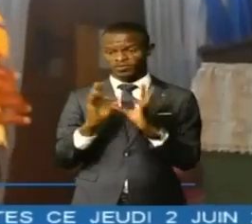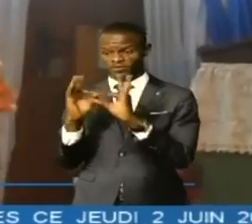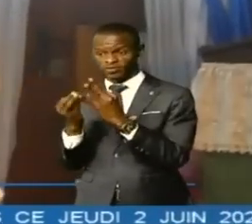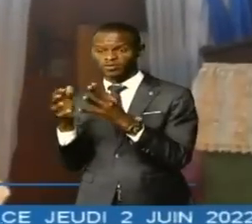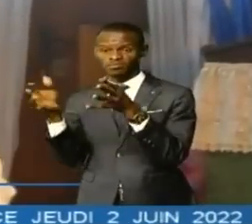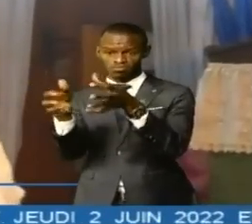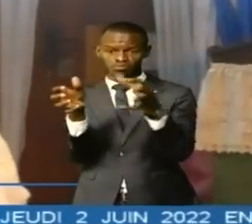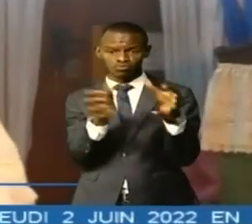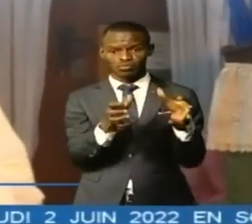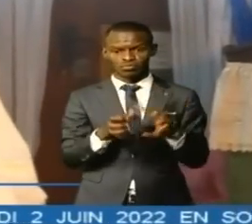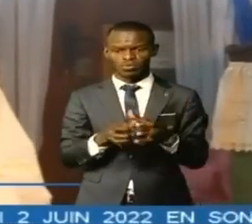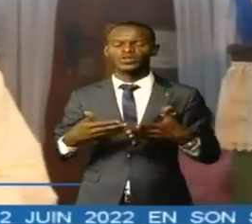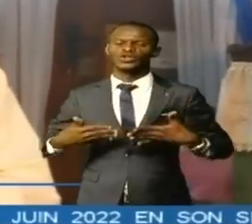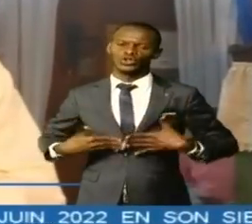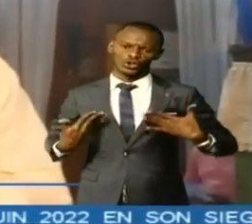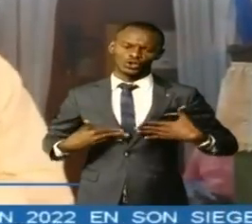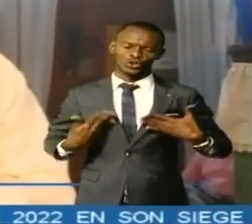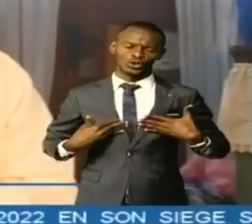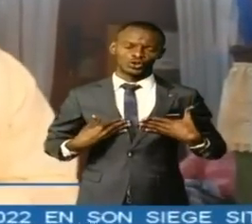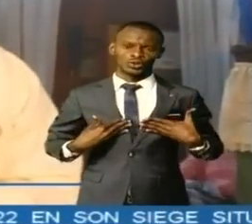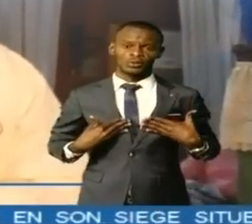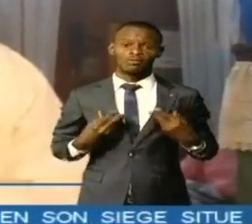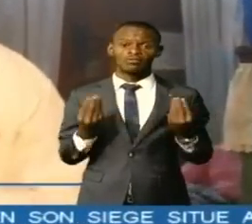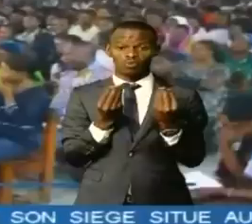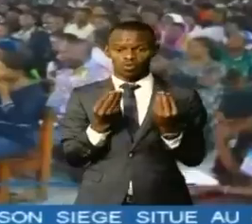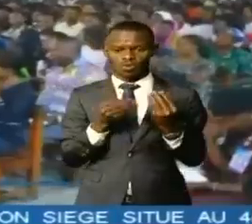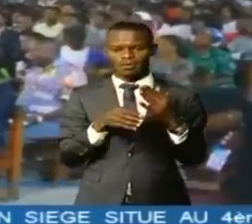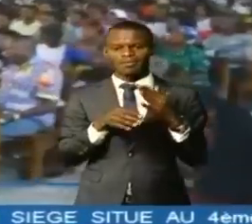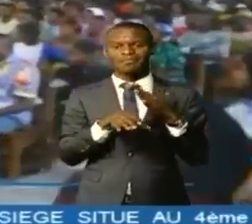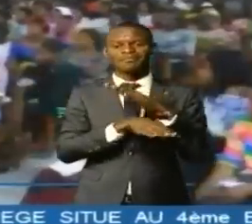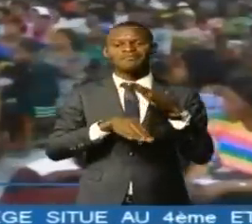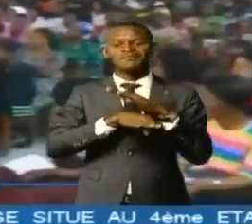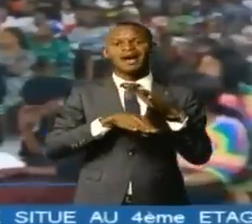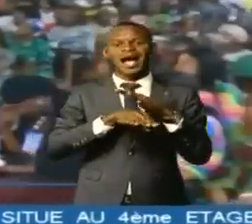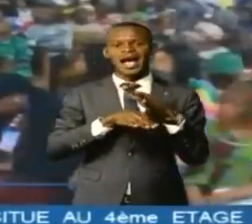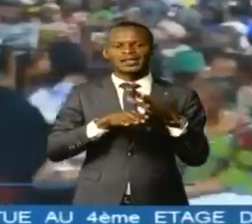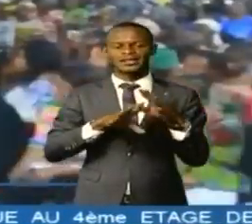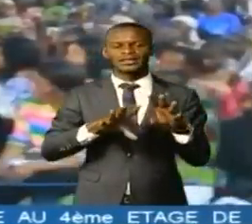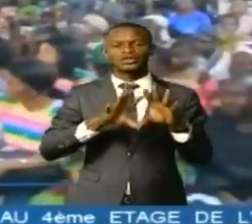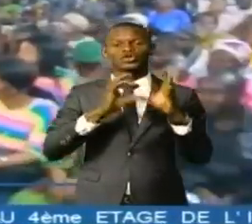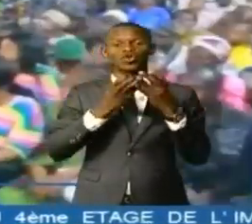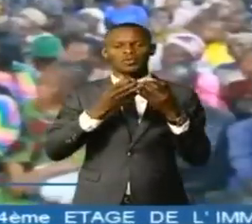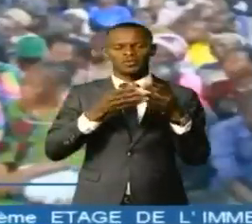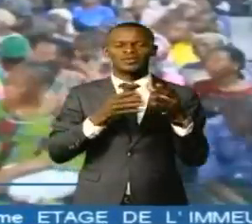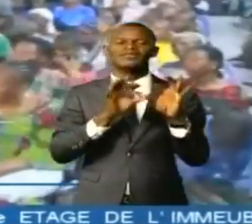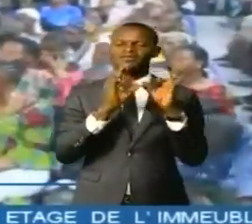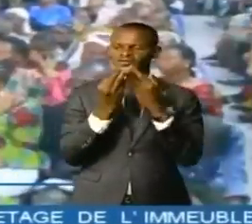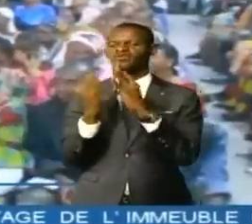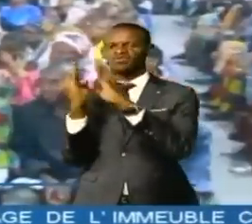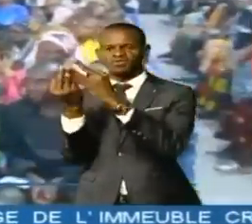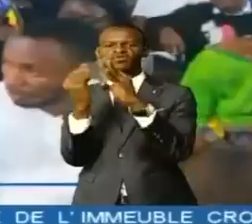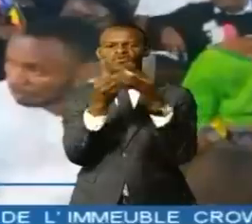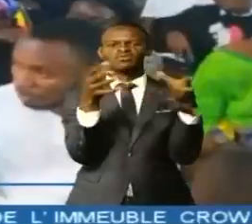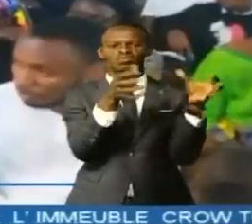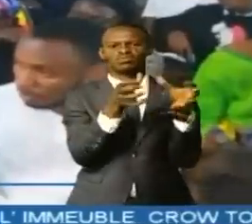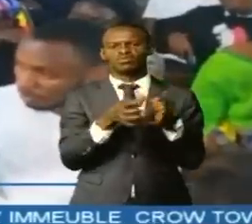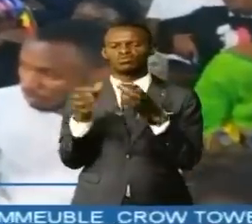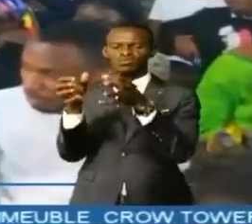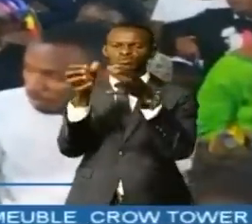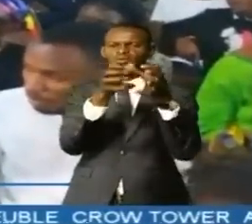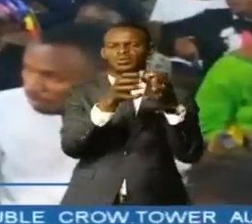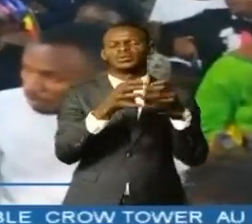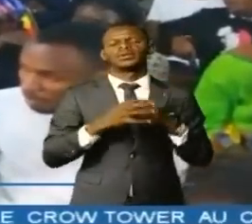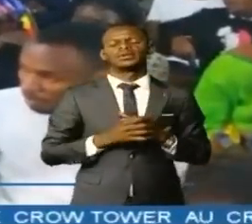de la population, la famille étant la cellule de base pour le développement. Durant 9 jours, les fidèles de la paroisse Saint-Gabriel de Yolo